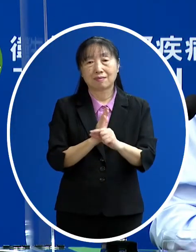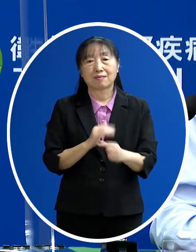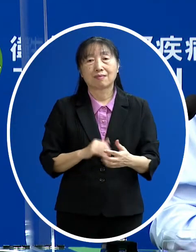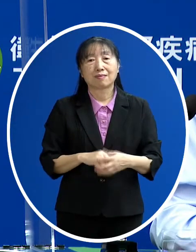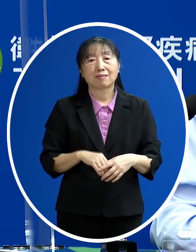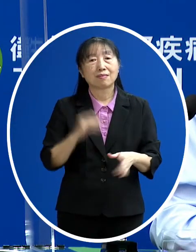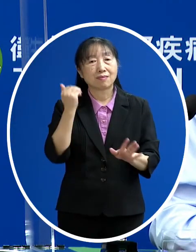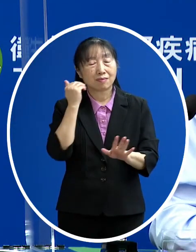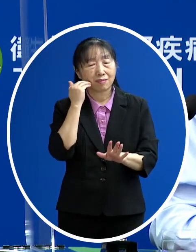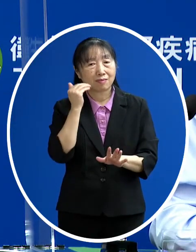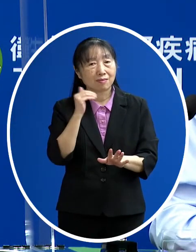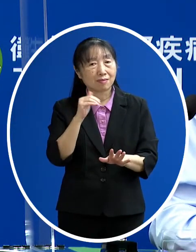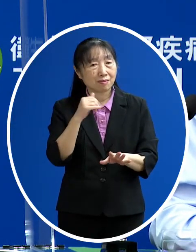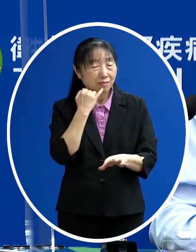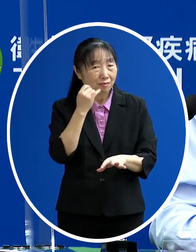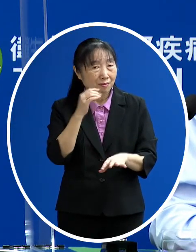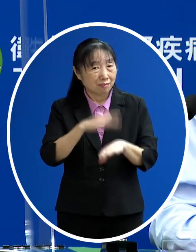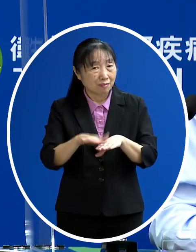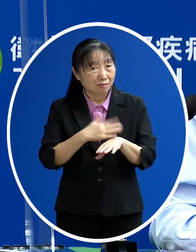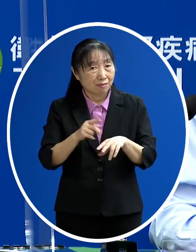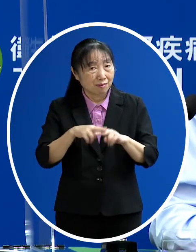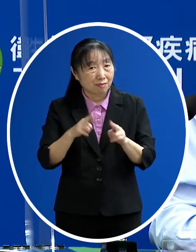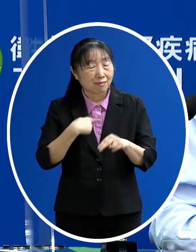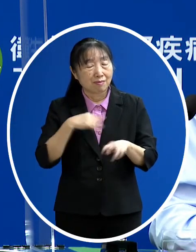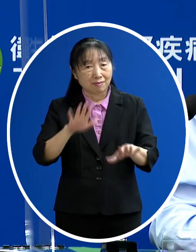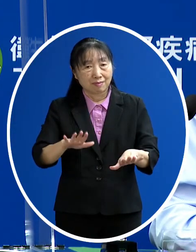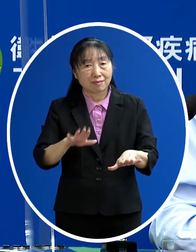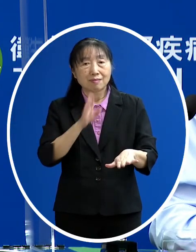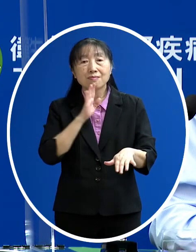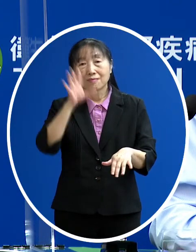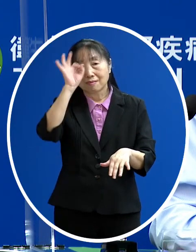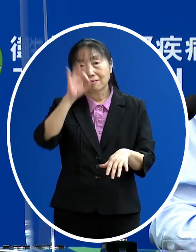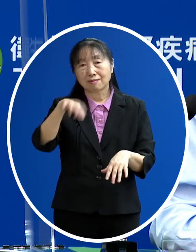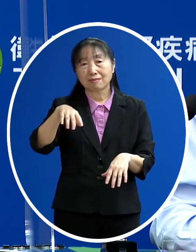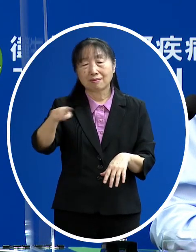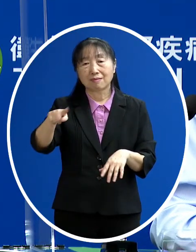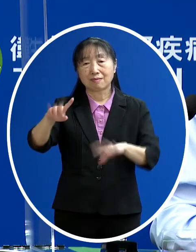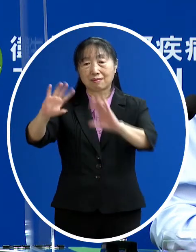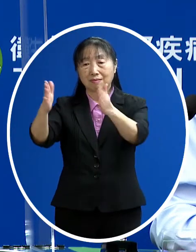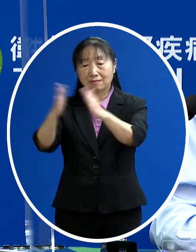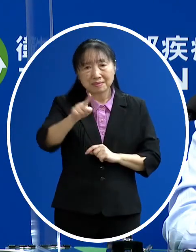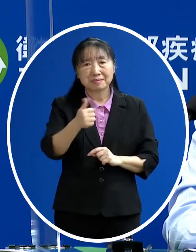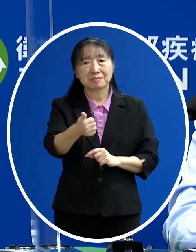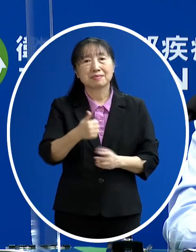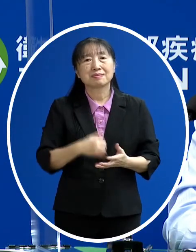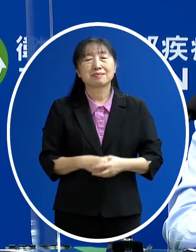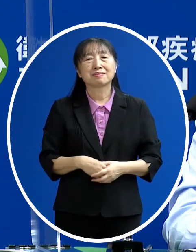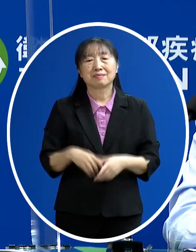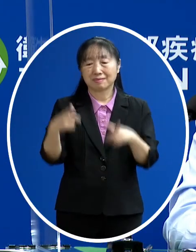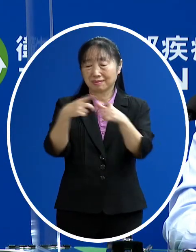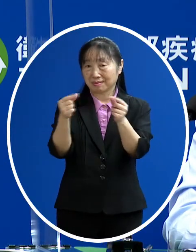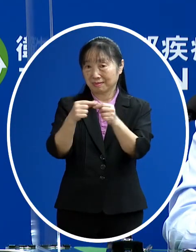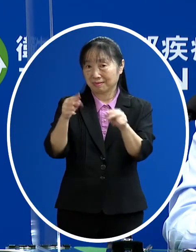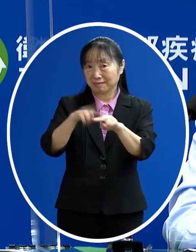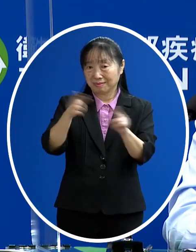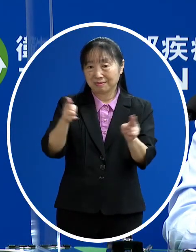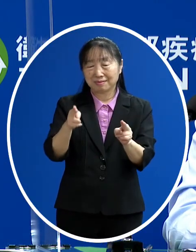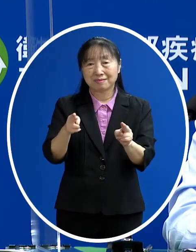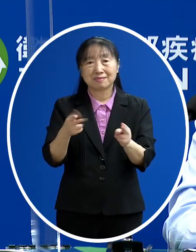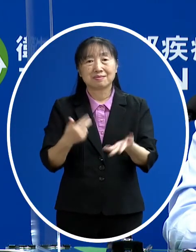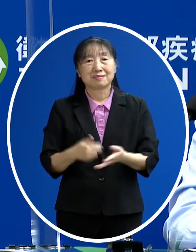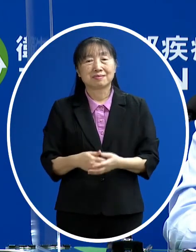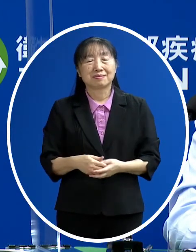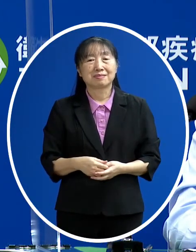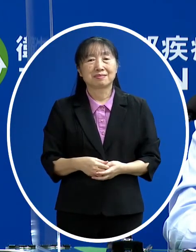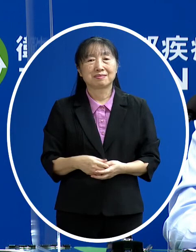那至于说有一些地方会不会开放，我想最基本的条件是两边的疫情要差不多嘛。日本开放，我们现在对于开放这